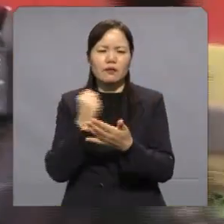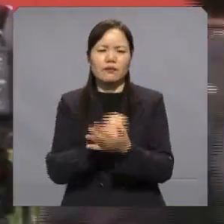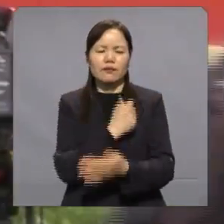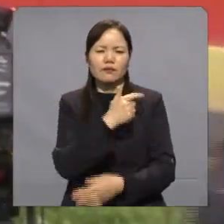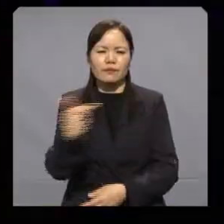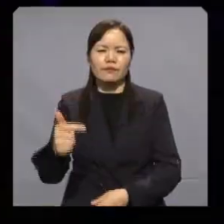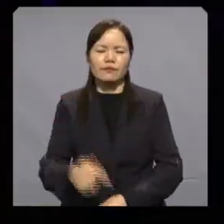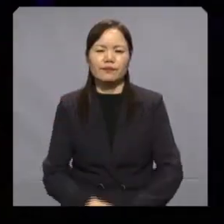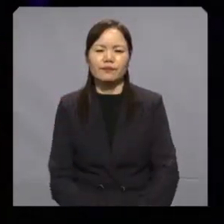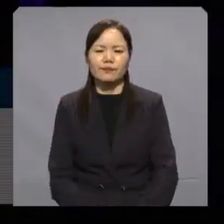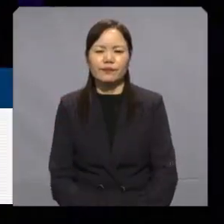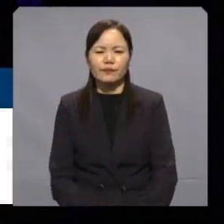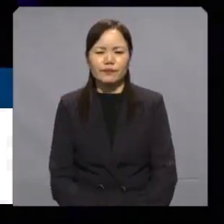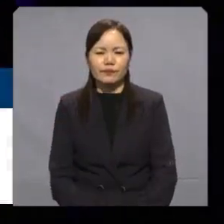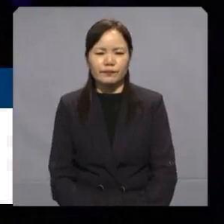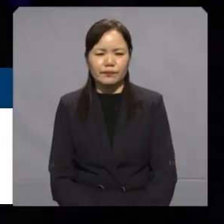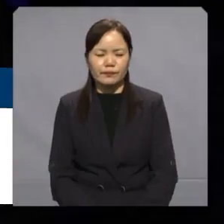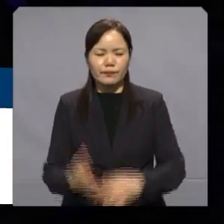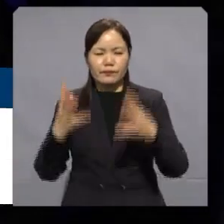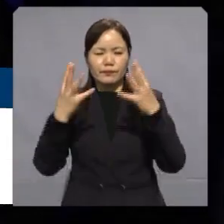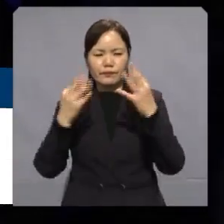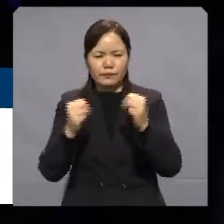있습니다.